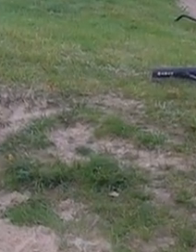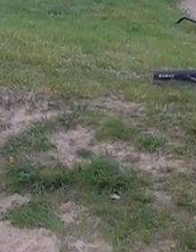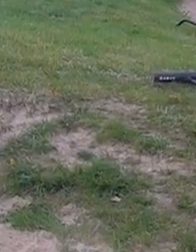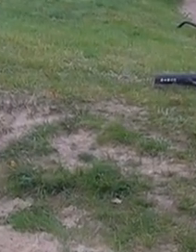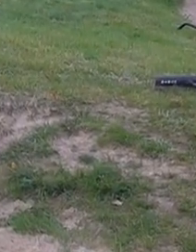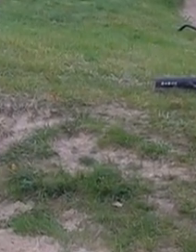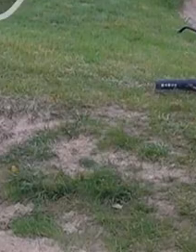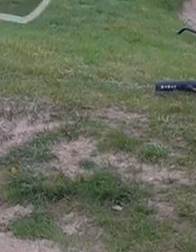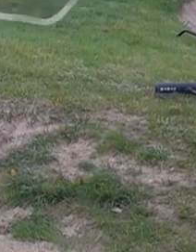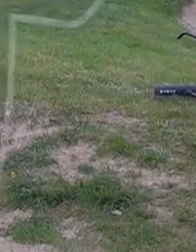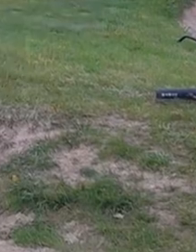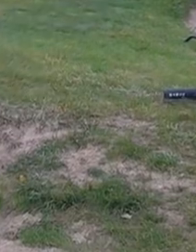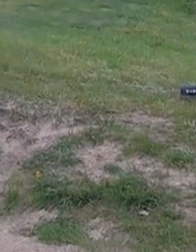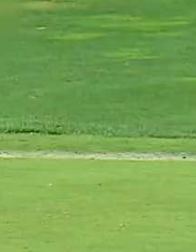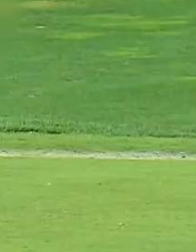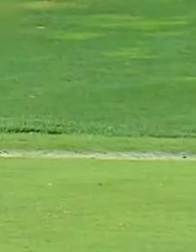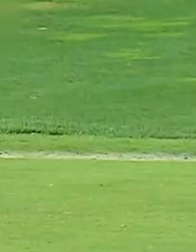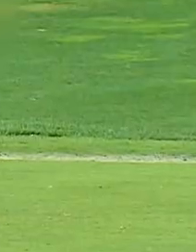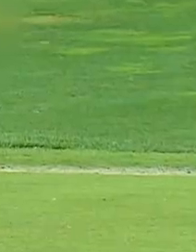와.